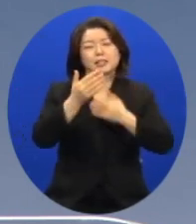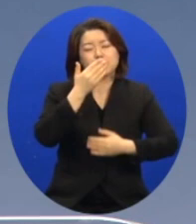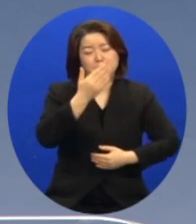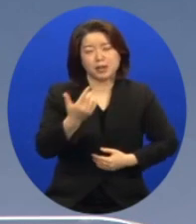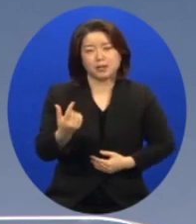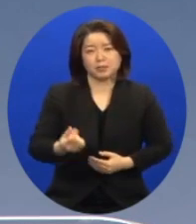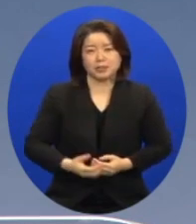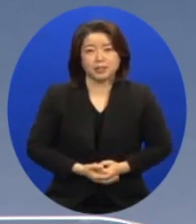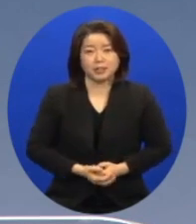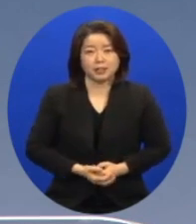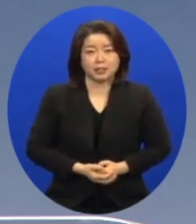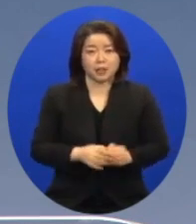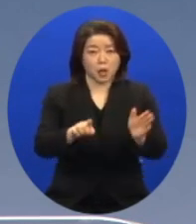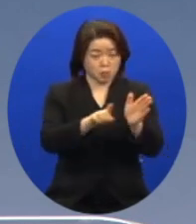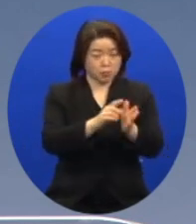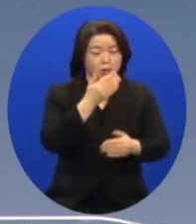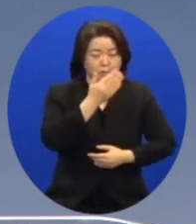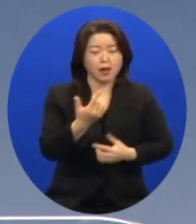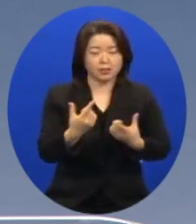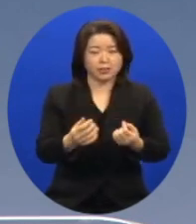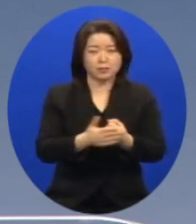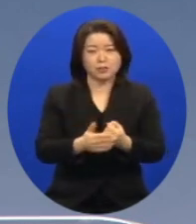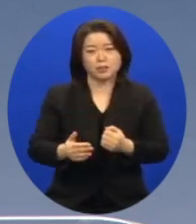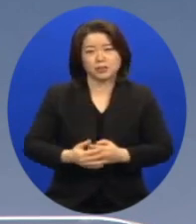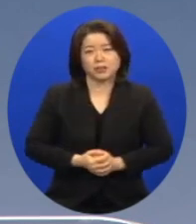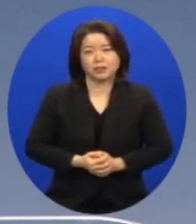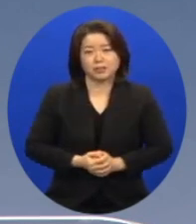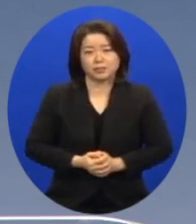될 거지 믿어지니 까